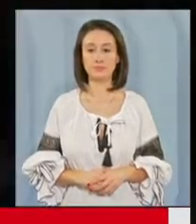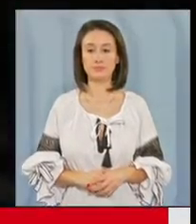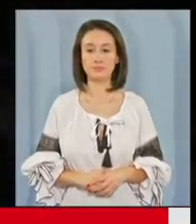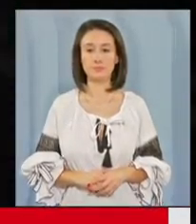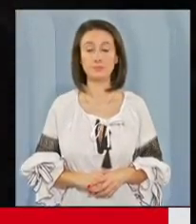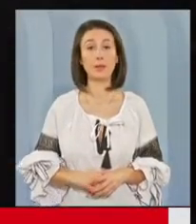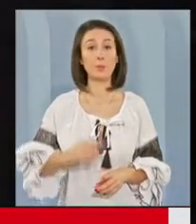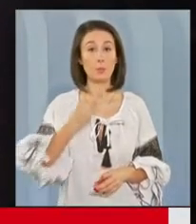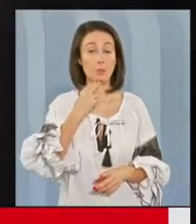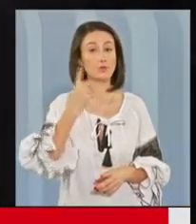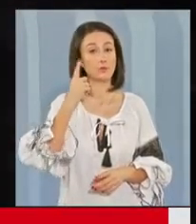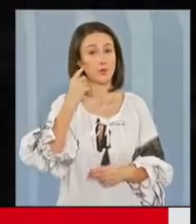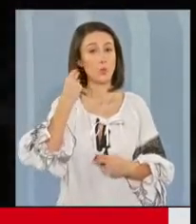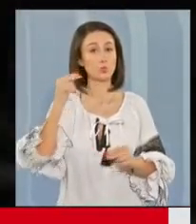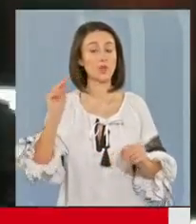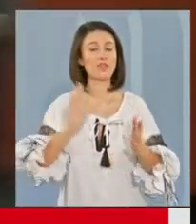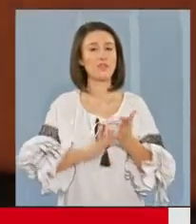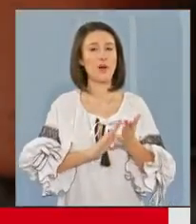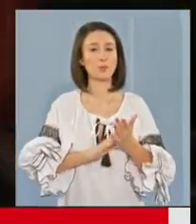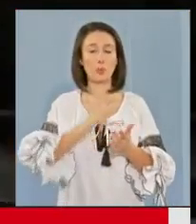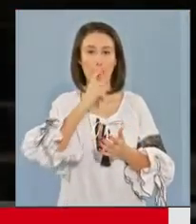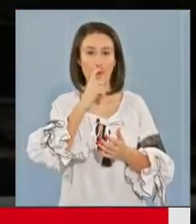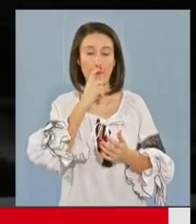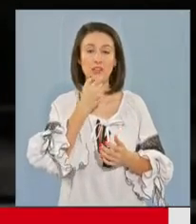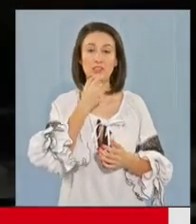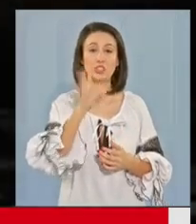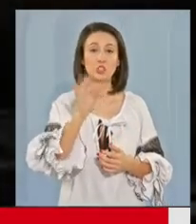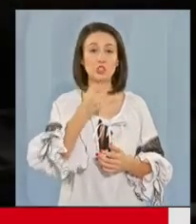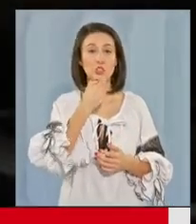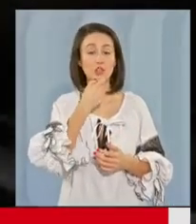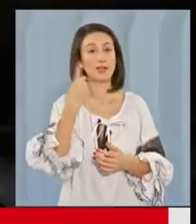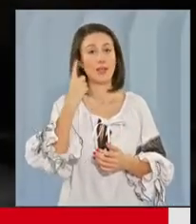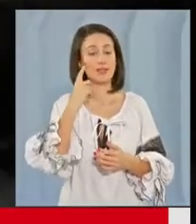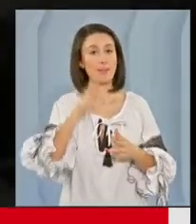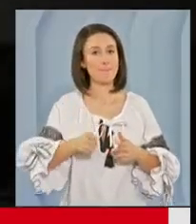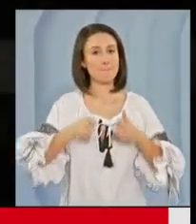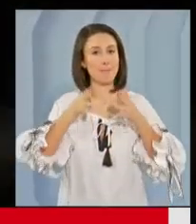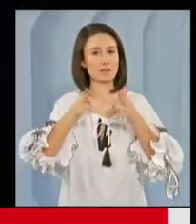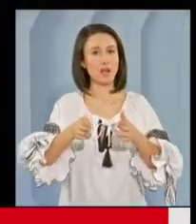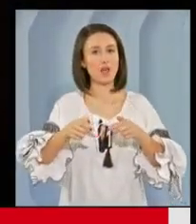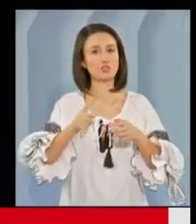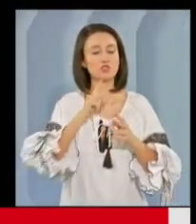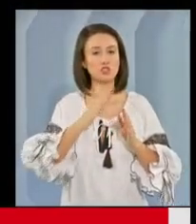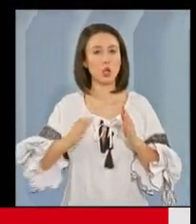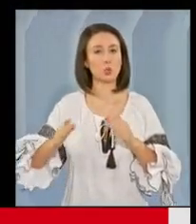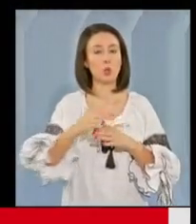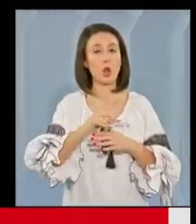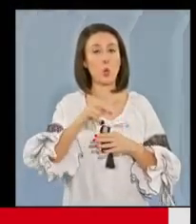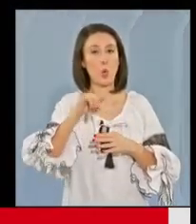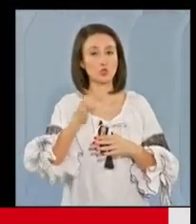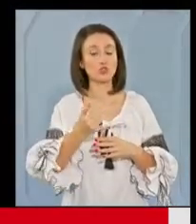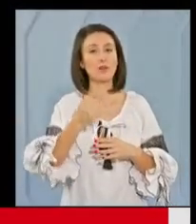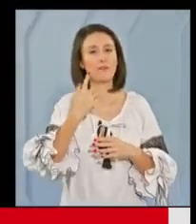Polițiștii au fost sesizați de faptul că un bărbat în vârstă de 50 de ani se află pe pasarela centurii municipiului Lugoj și